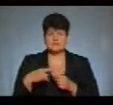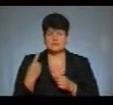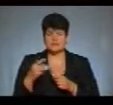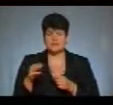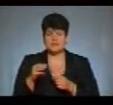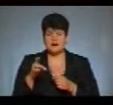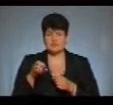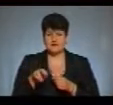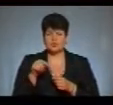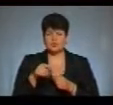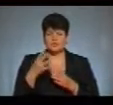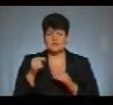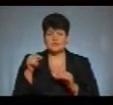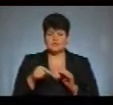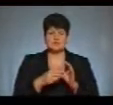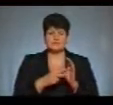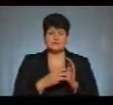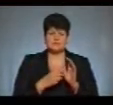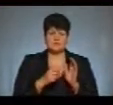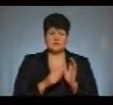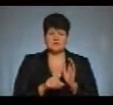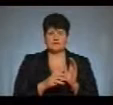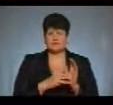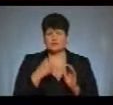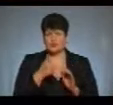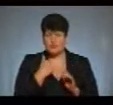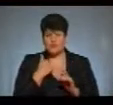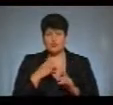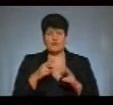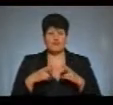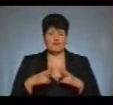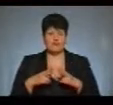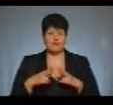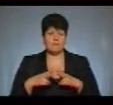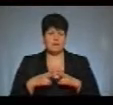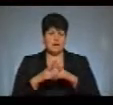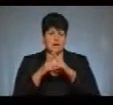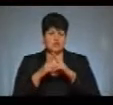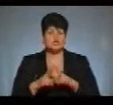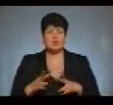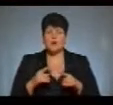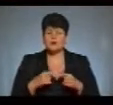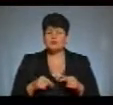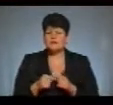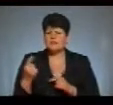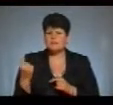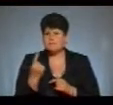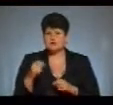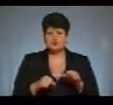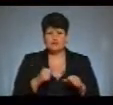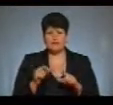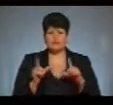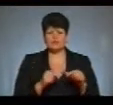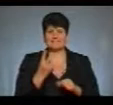дня 1868 року на алеях парку Паризького передмістя Сен-Клу організували першу велогонку на